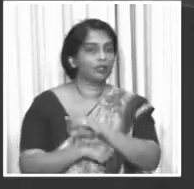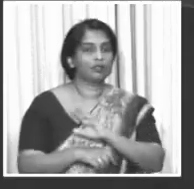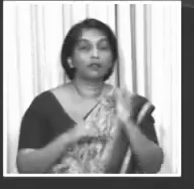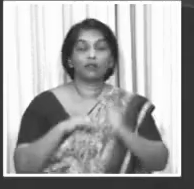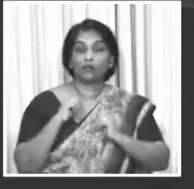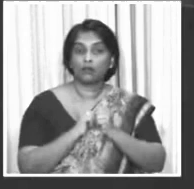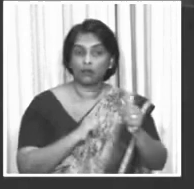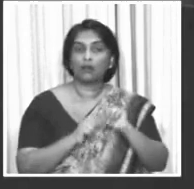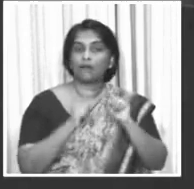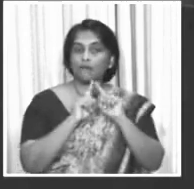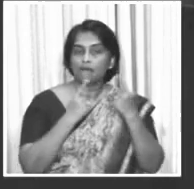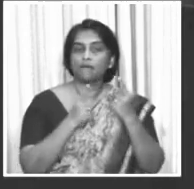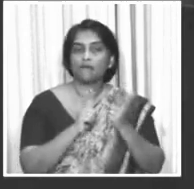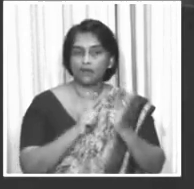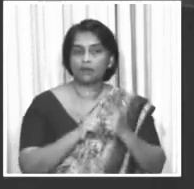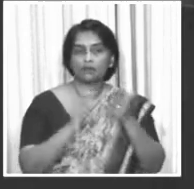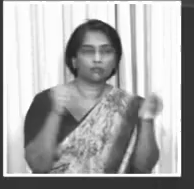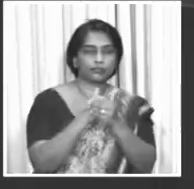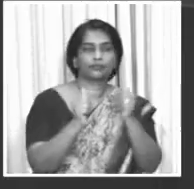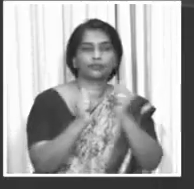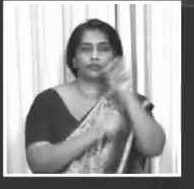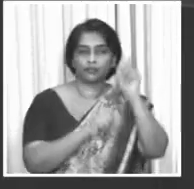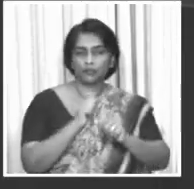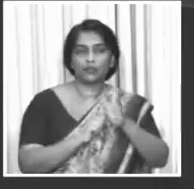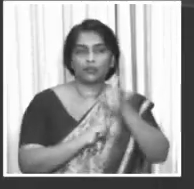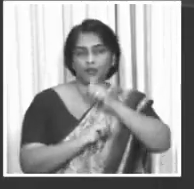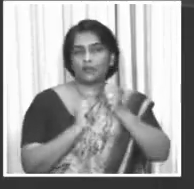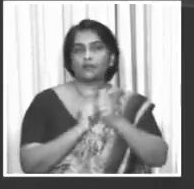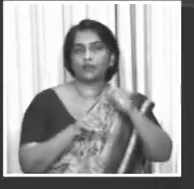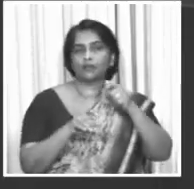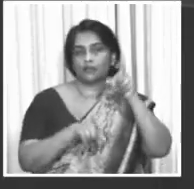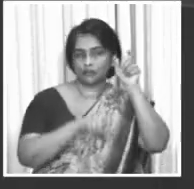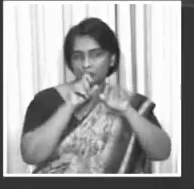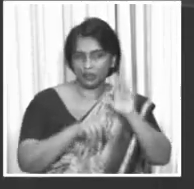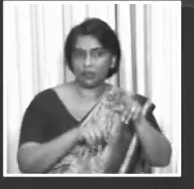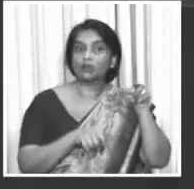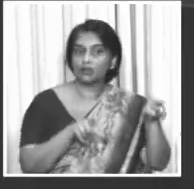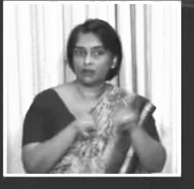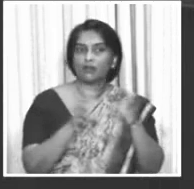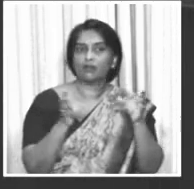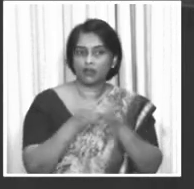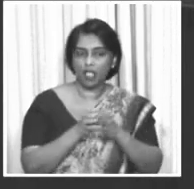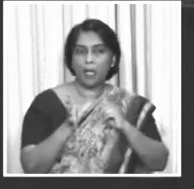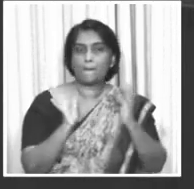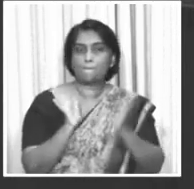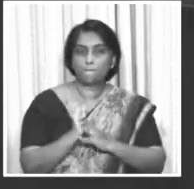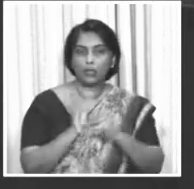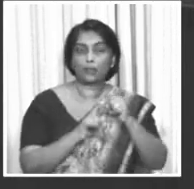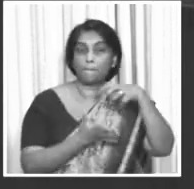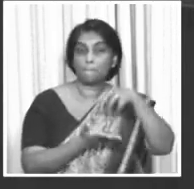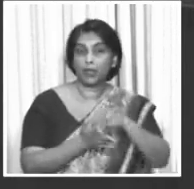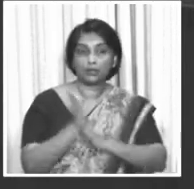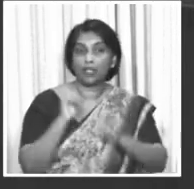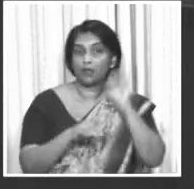මේවා කරන්නේ විවිධ අතරමැදි කණ්ඩායම්. මේක මාෆියා කණ්ඩායම් තමයි මේක සිද්ධ කරන්නේ. ඒ වගේ කණ්ඩායමක් තරයි අර අම්බලන්තොට ප්‍රාදේශීය සභාවේ